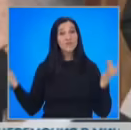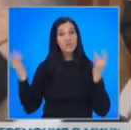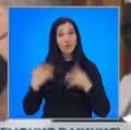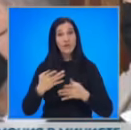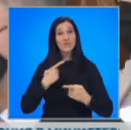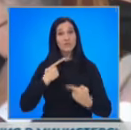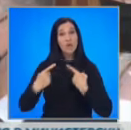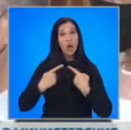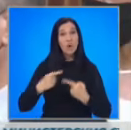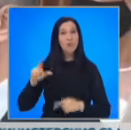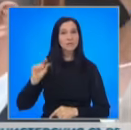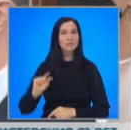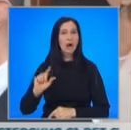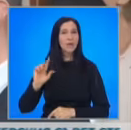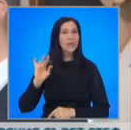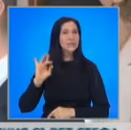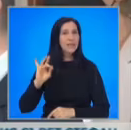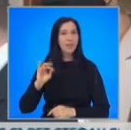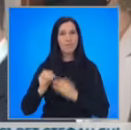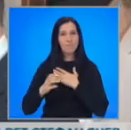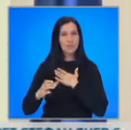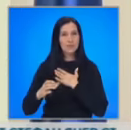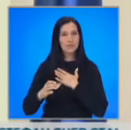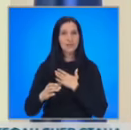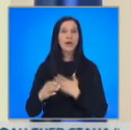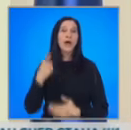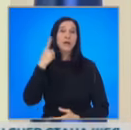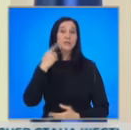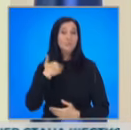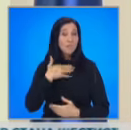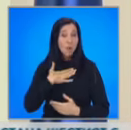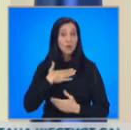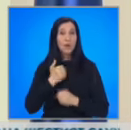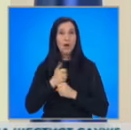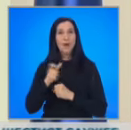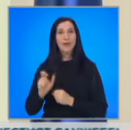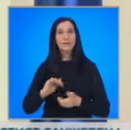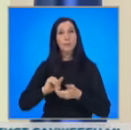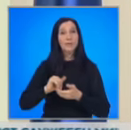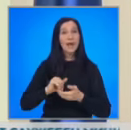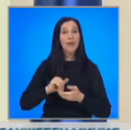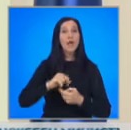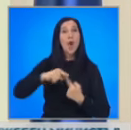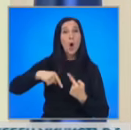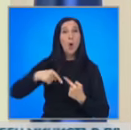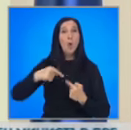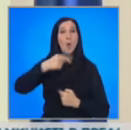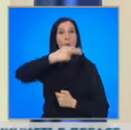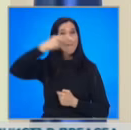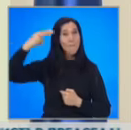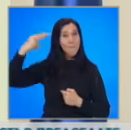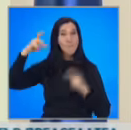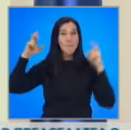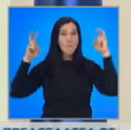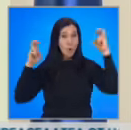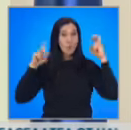на диалога с малкия и средния бизнес. С моите колеги се обединяваме около мотото, което ще предложим